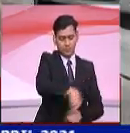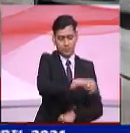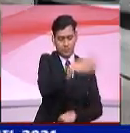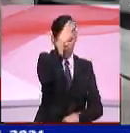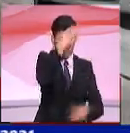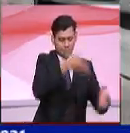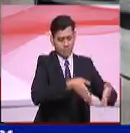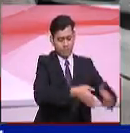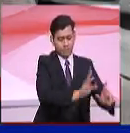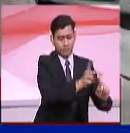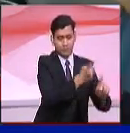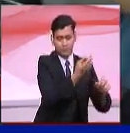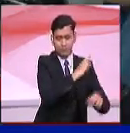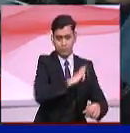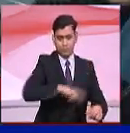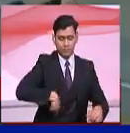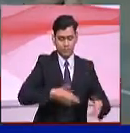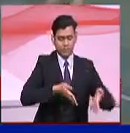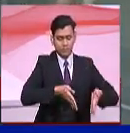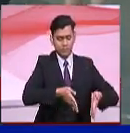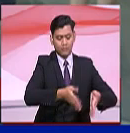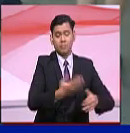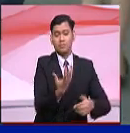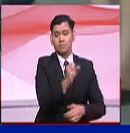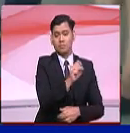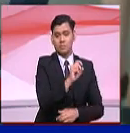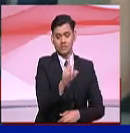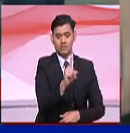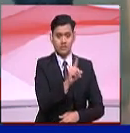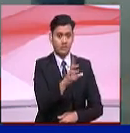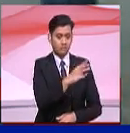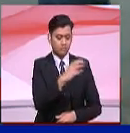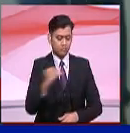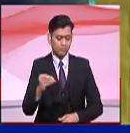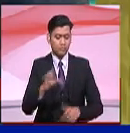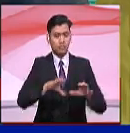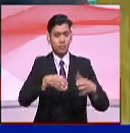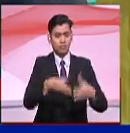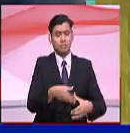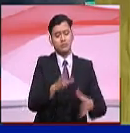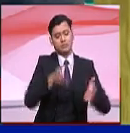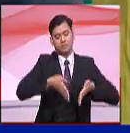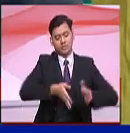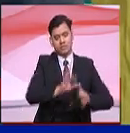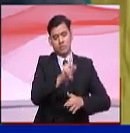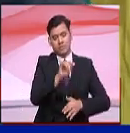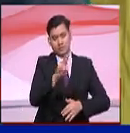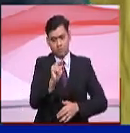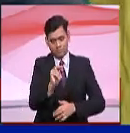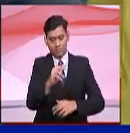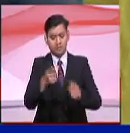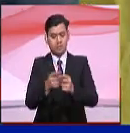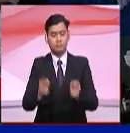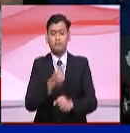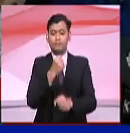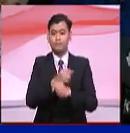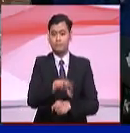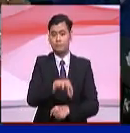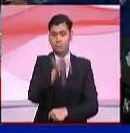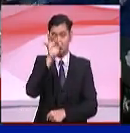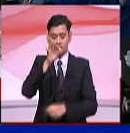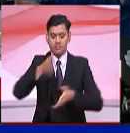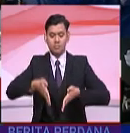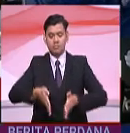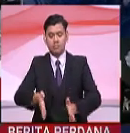Cluster Jalan pinangraja Cluster Jalan S1 dan cluster Jalan Western Cluster baru di tempat kerja turut dikesan yaitu